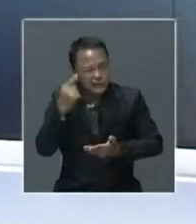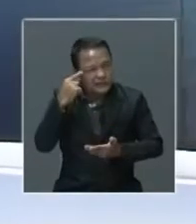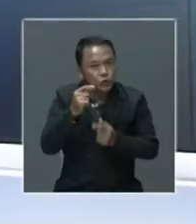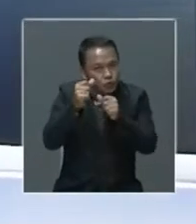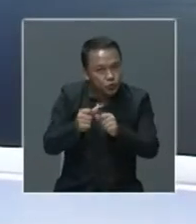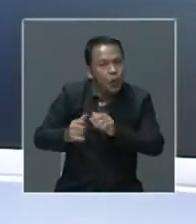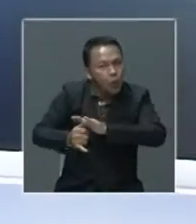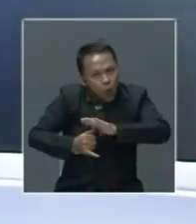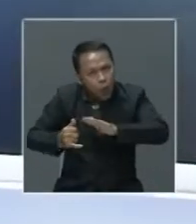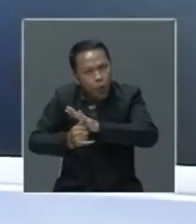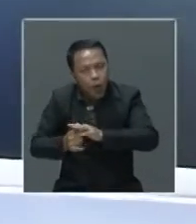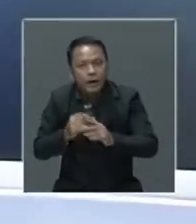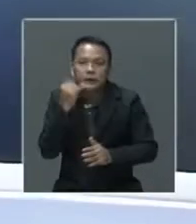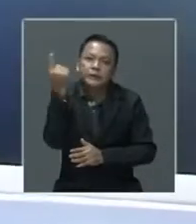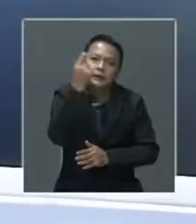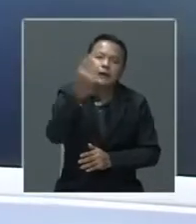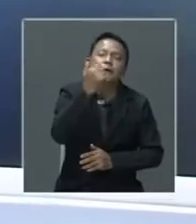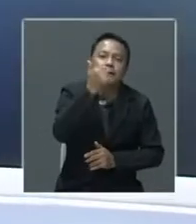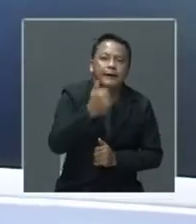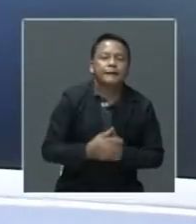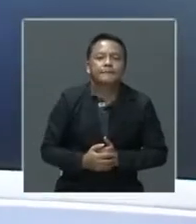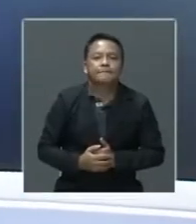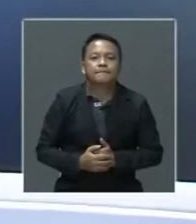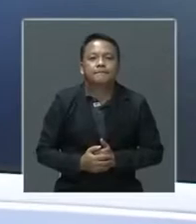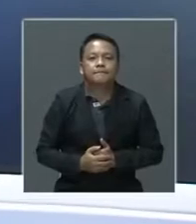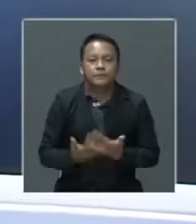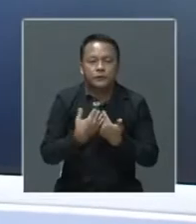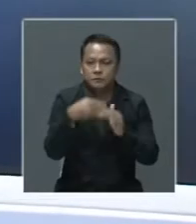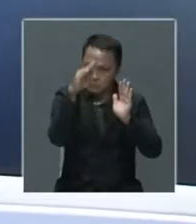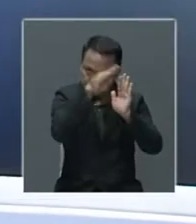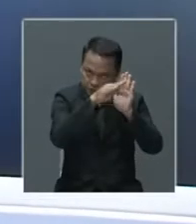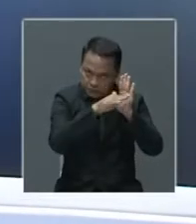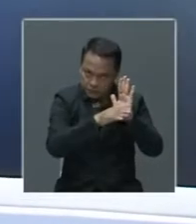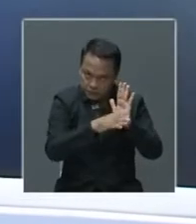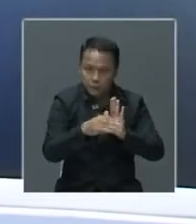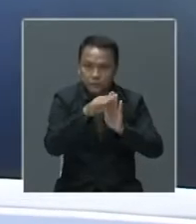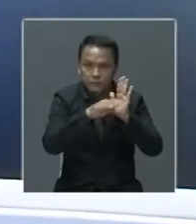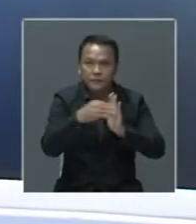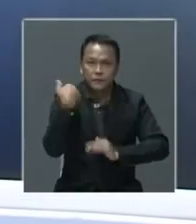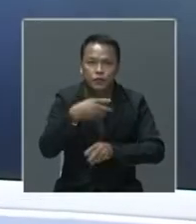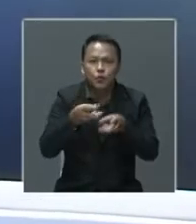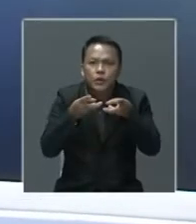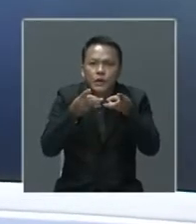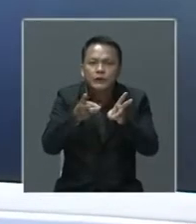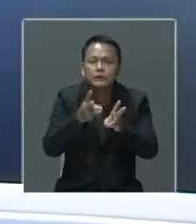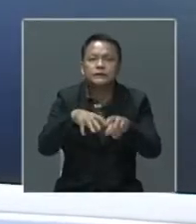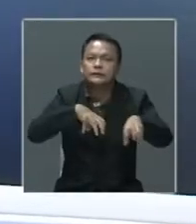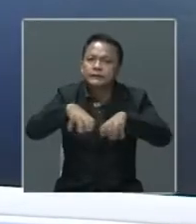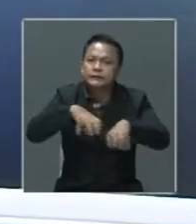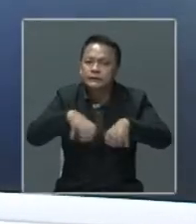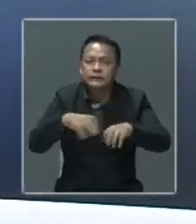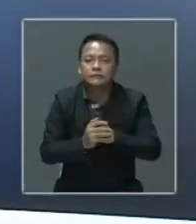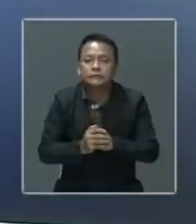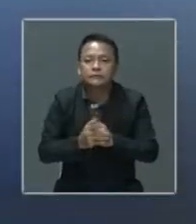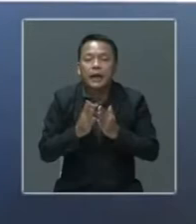ายวันมีเวลาแล้วก็แวะไปเที่ยวได้ทีนี้ในรายละเอียดอีกเนี่ยนะคะก็ต้องบอกว่าในการดำเนินงานเนี่ย